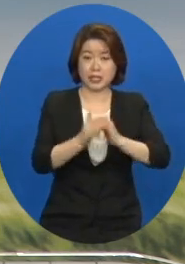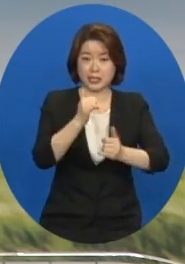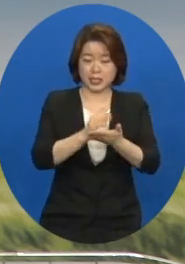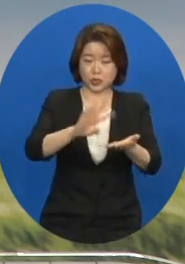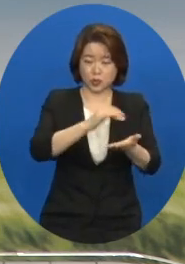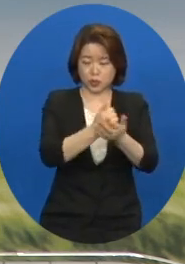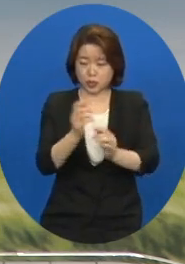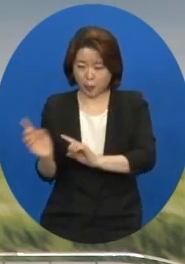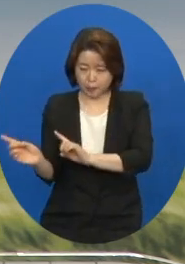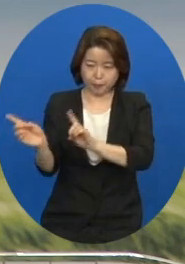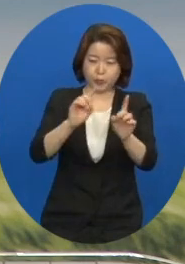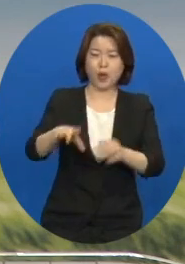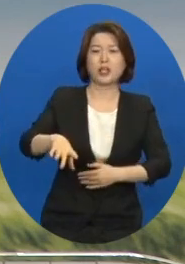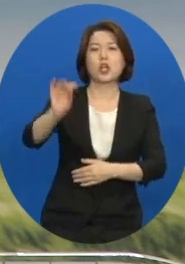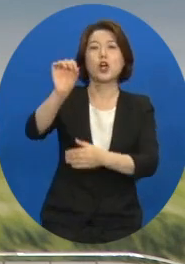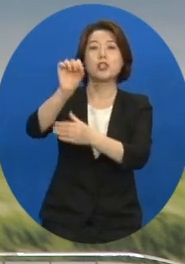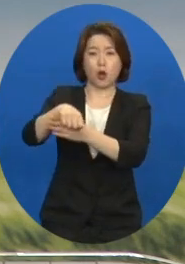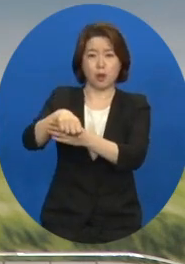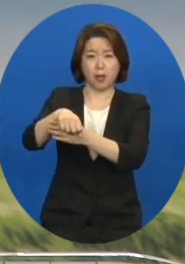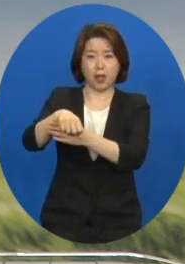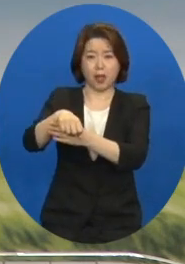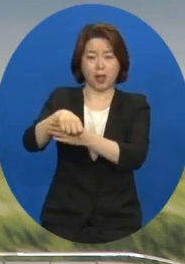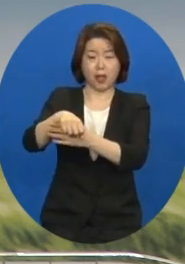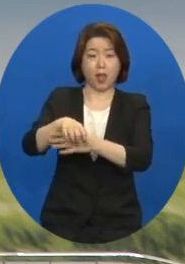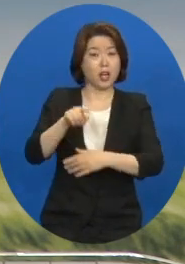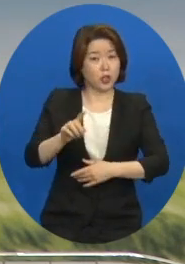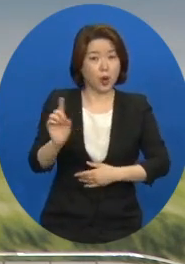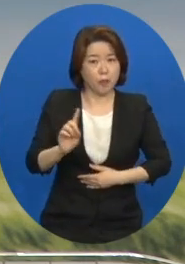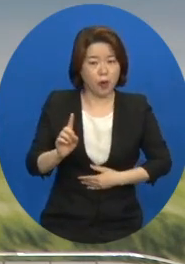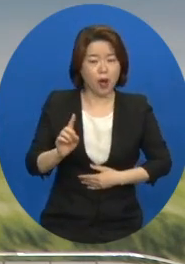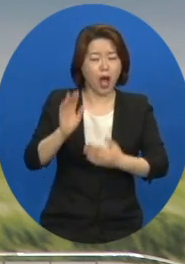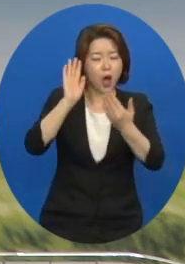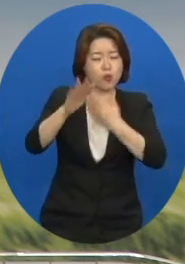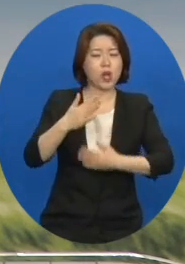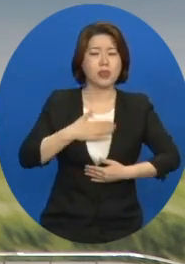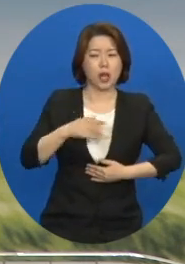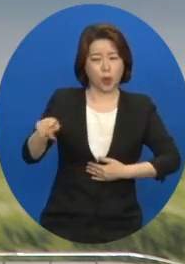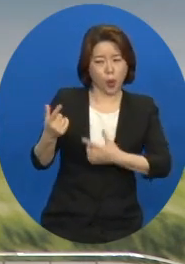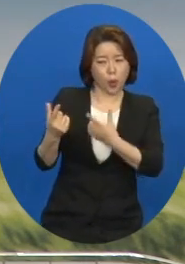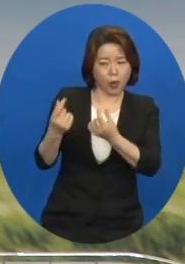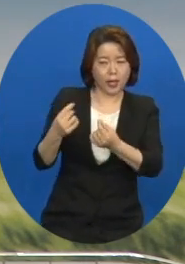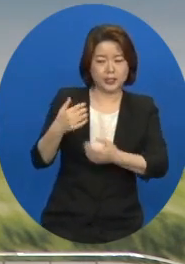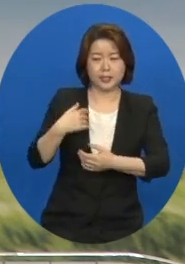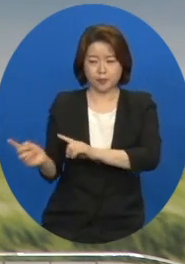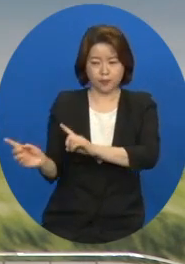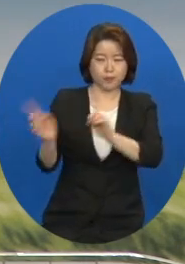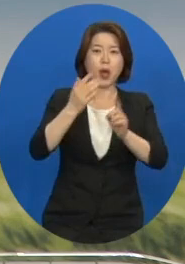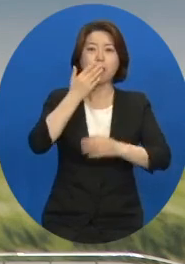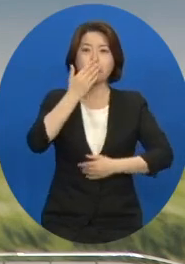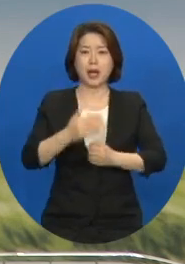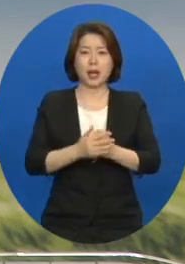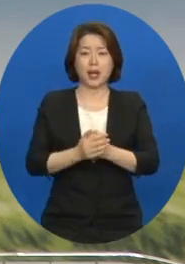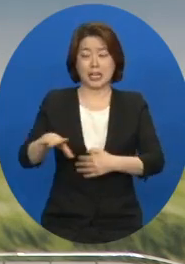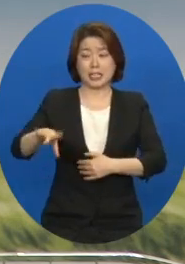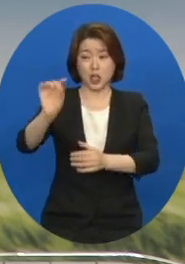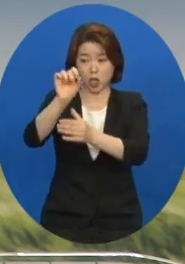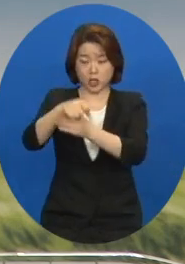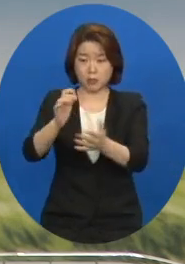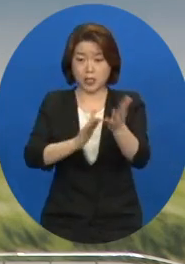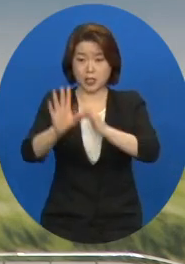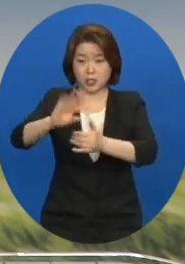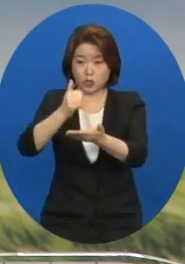첫 열매이십니다. 그 말은 나도 부활한다는 첫 열매이신 예수님이